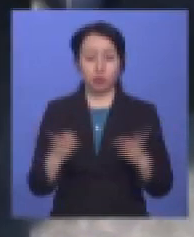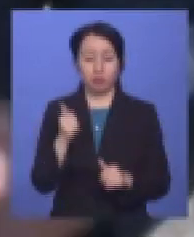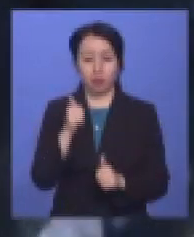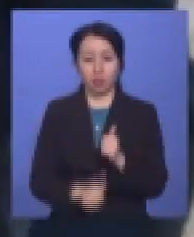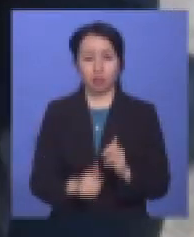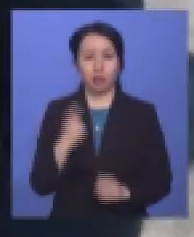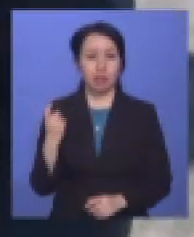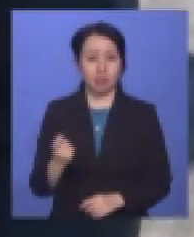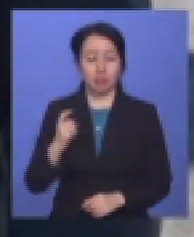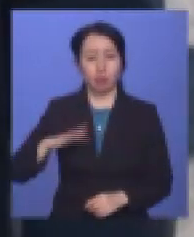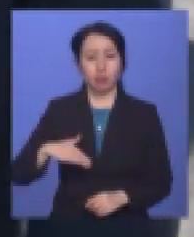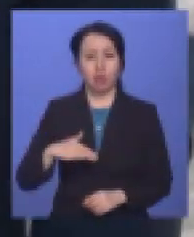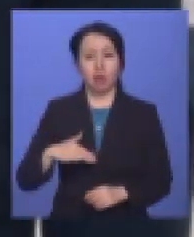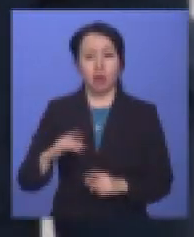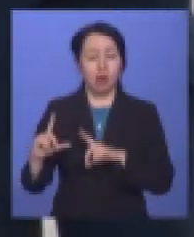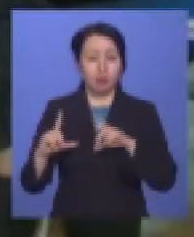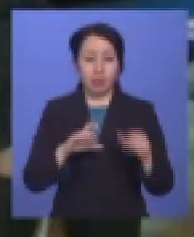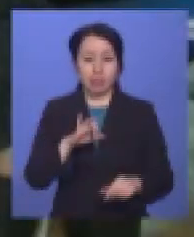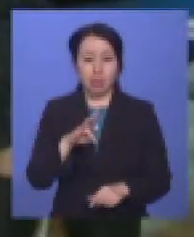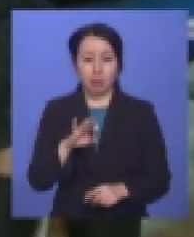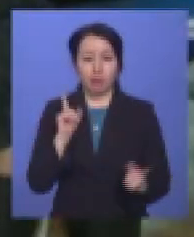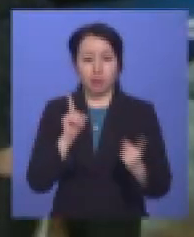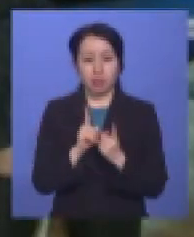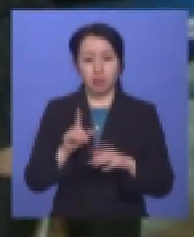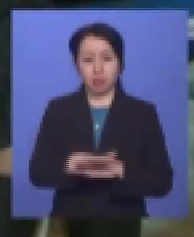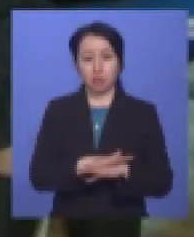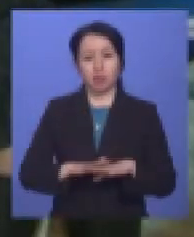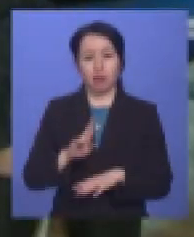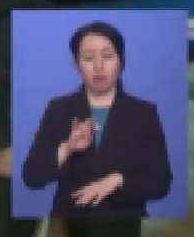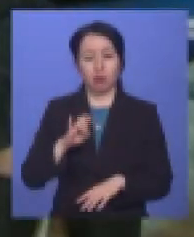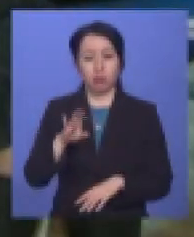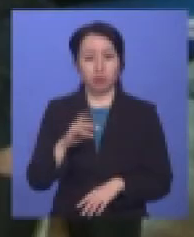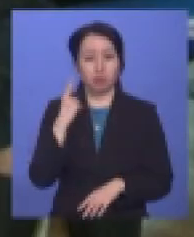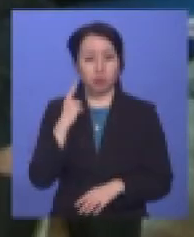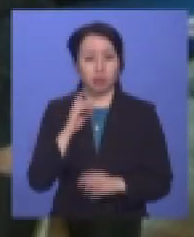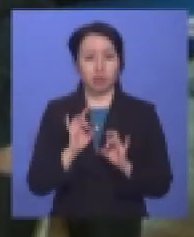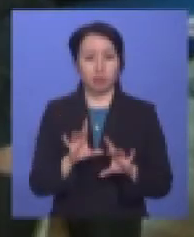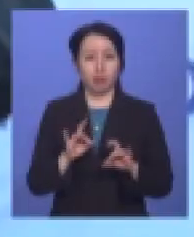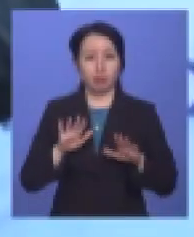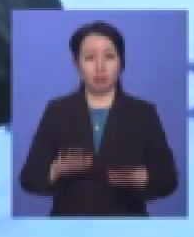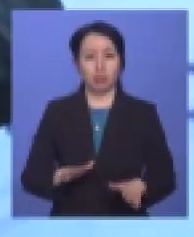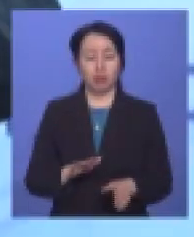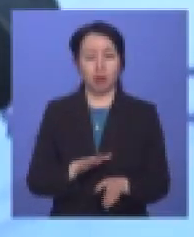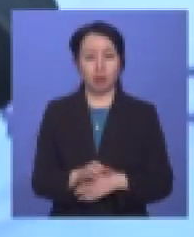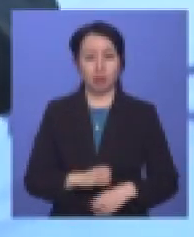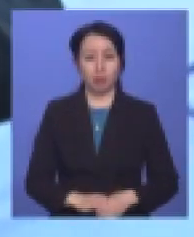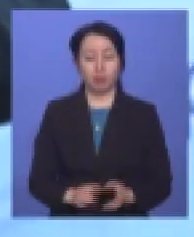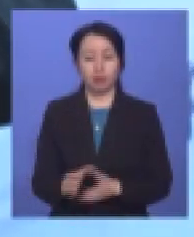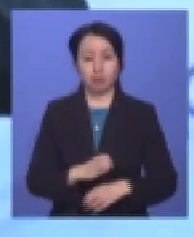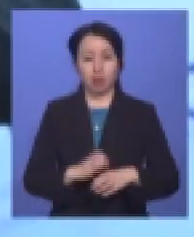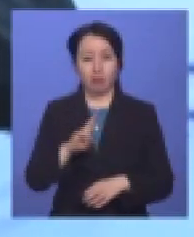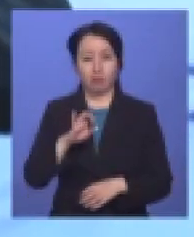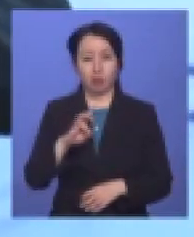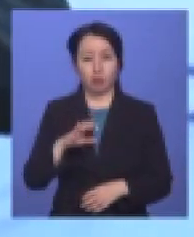каждом хозяйстве. После небольшого объезда Айдарбек Сапаров встретился с жителями Волошинки и выслушал доклады местных акимов. В состав Волошинского сельского